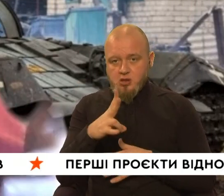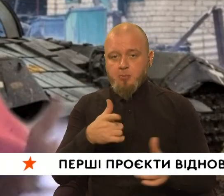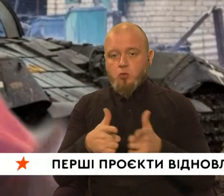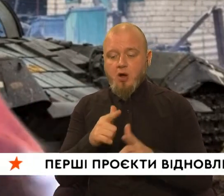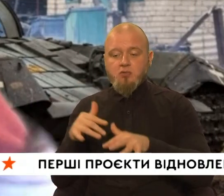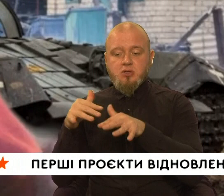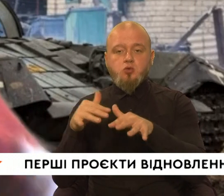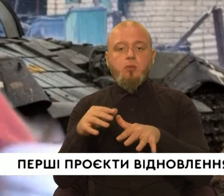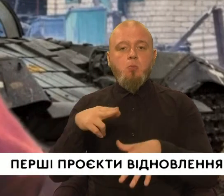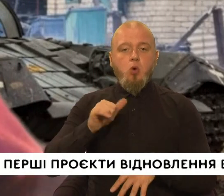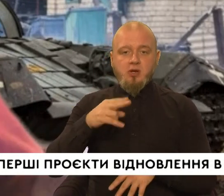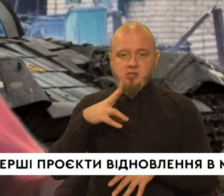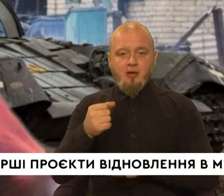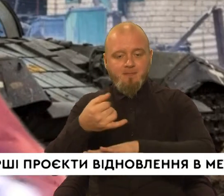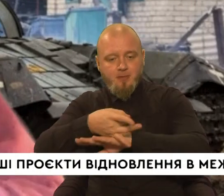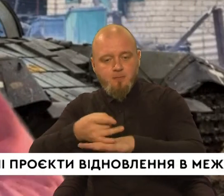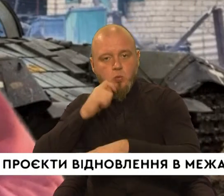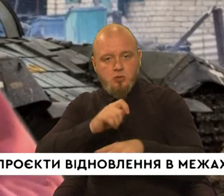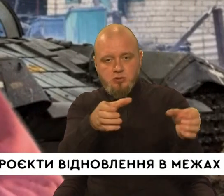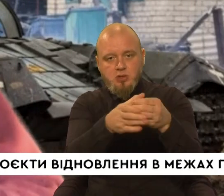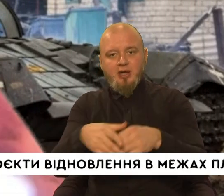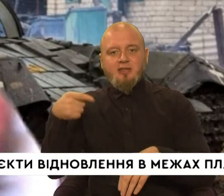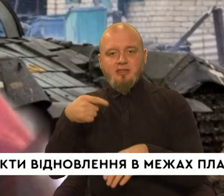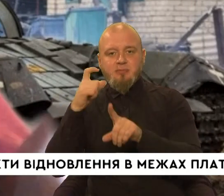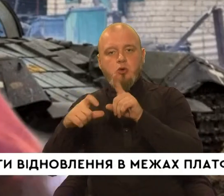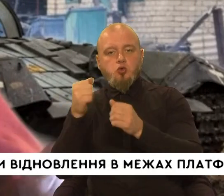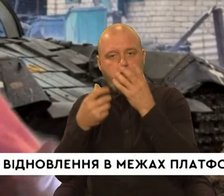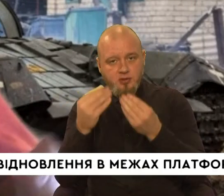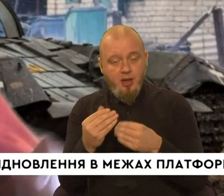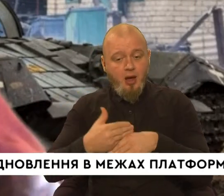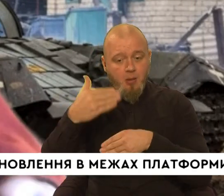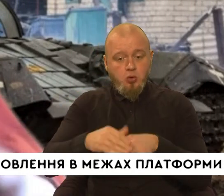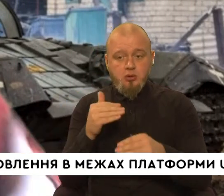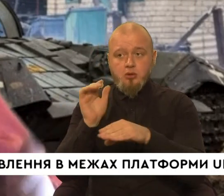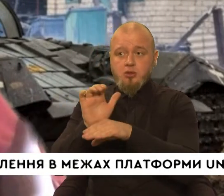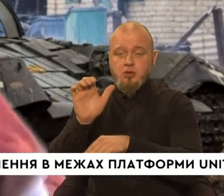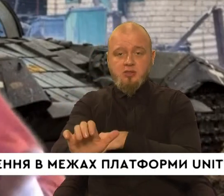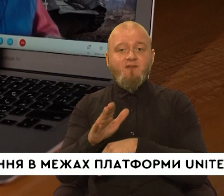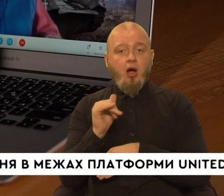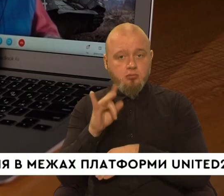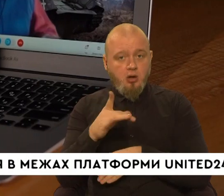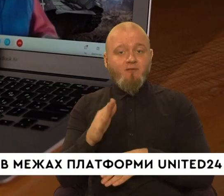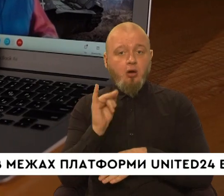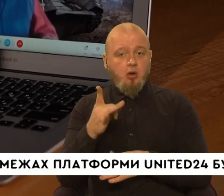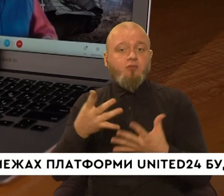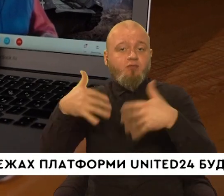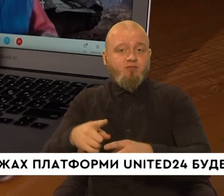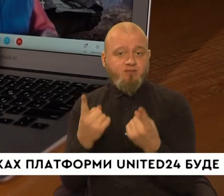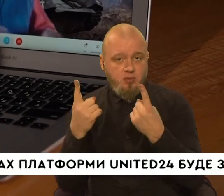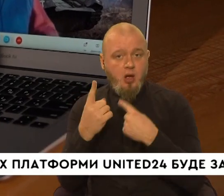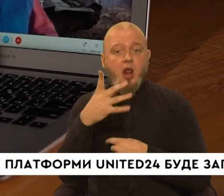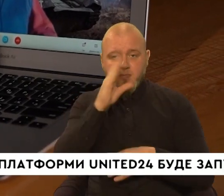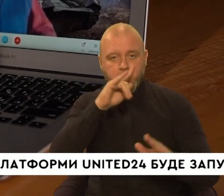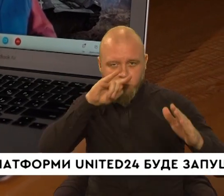у Попасній і обстрілював українські сили тисячами снарядів щодня. А потім надіслав Вагнер. Вагнер зазнав важких втрат, але